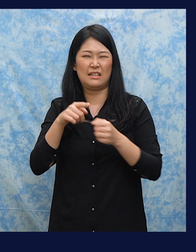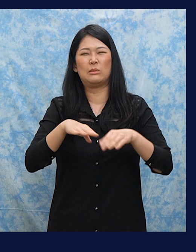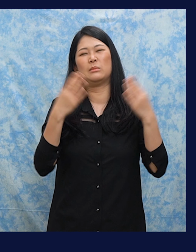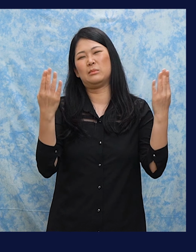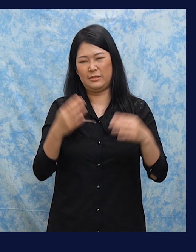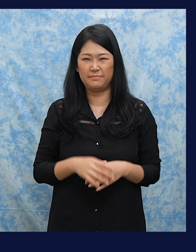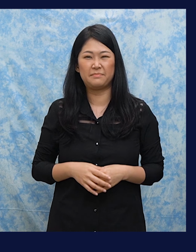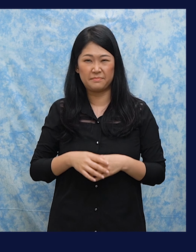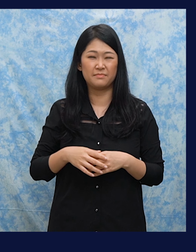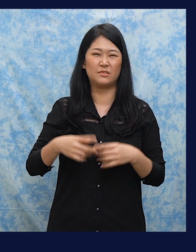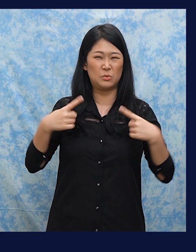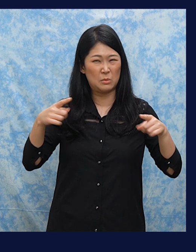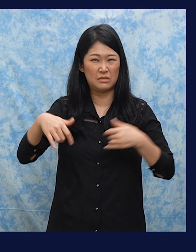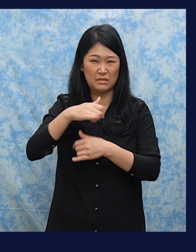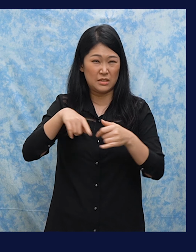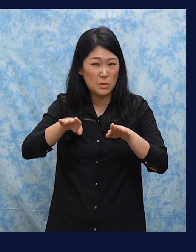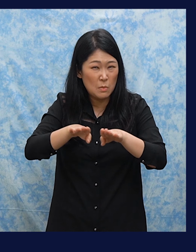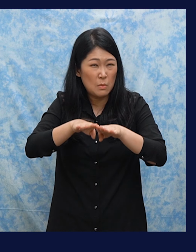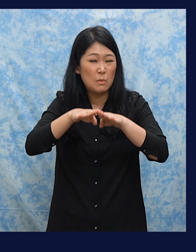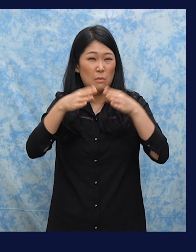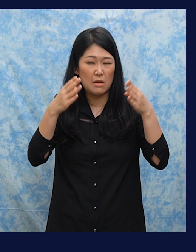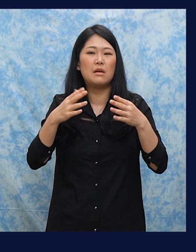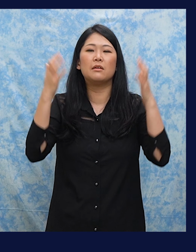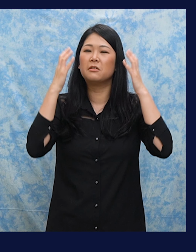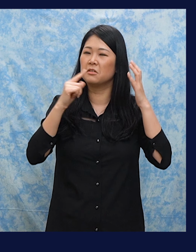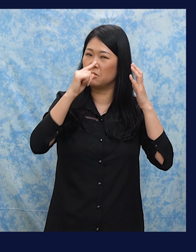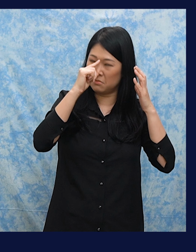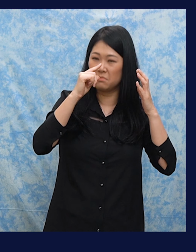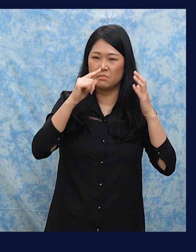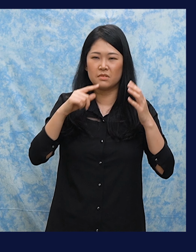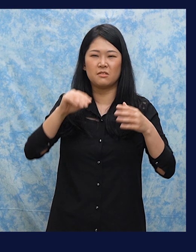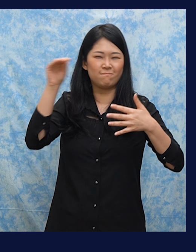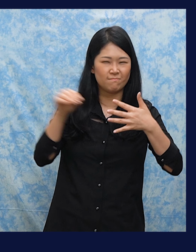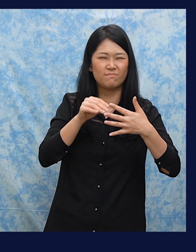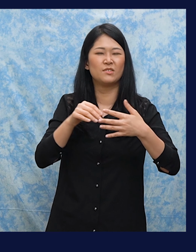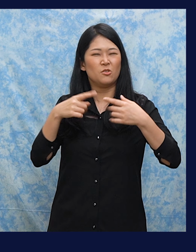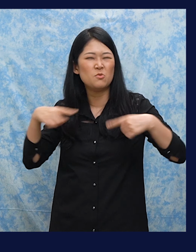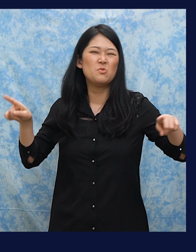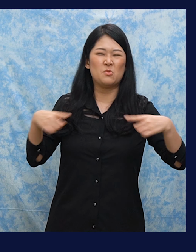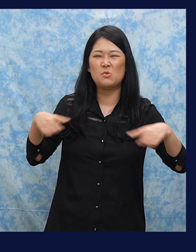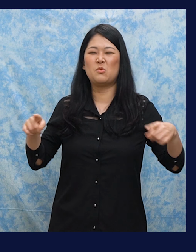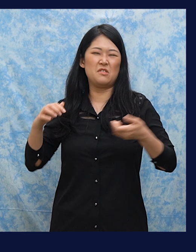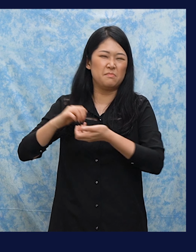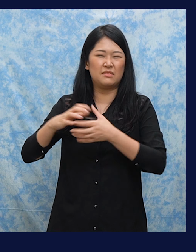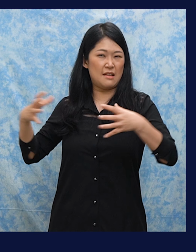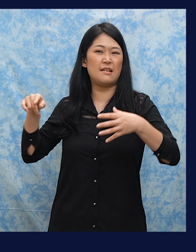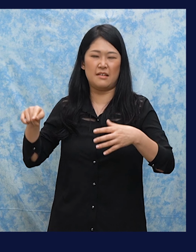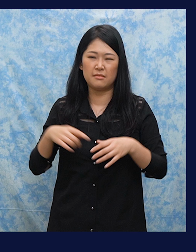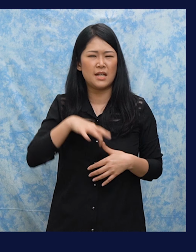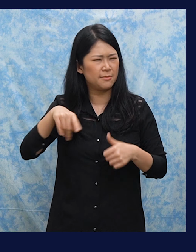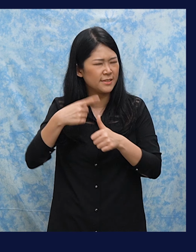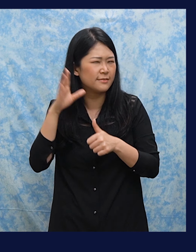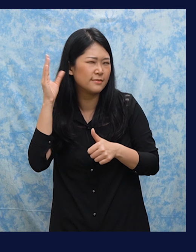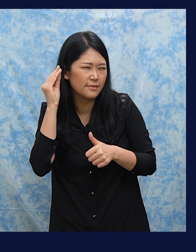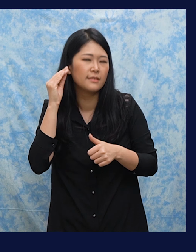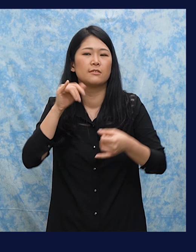始。而在整套大型作品开始的时候，J.S. 巴克亦都係加上一段大型合唱，我